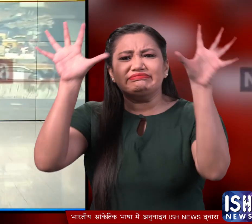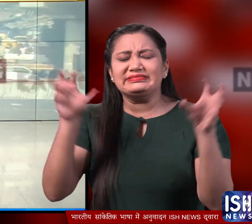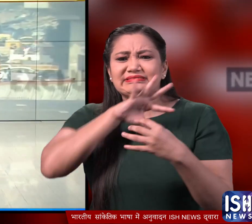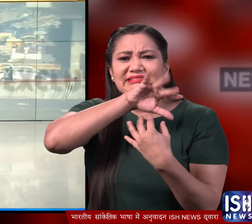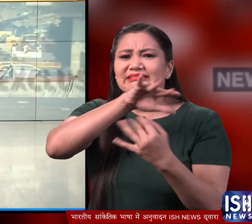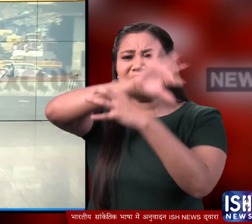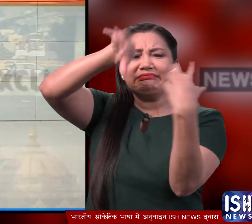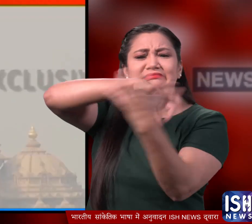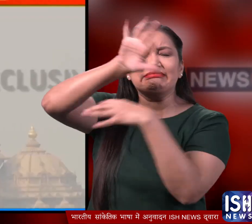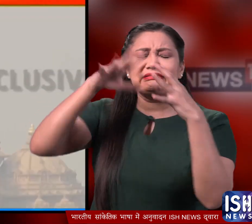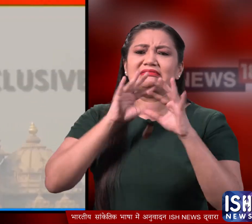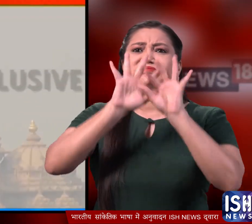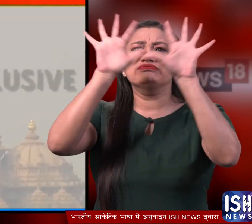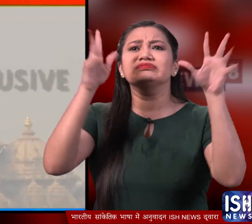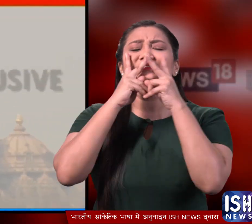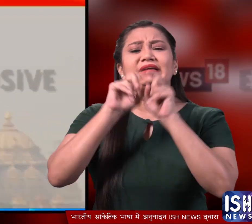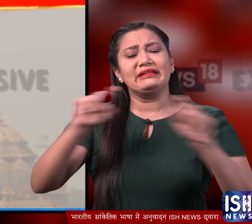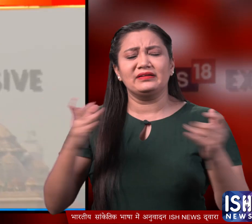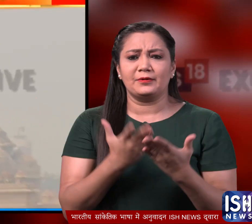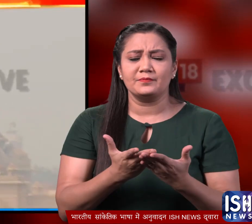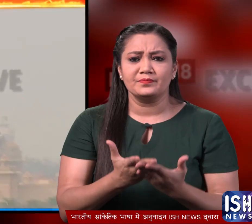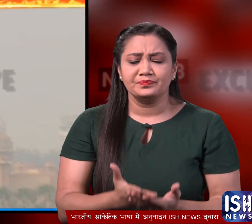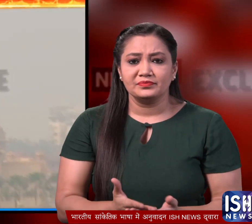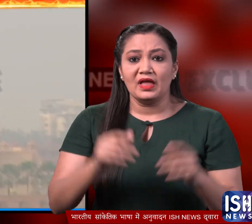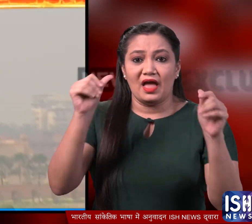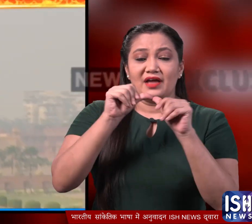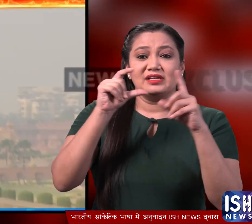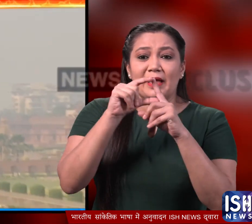ساف دکھائی دیا اور حالت یہ ہو گئی